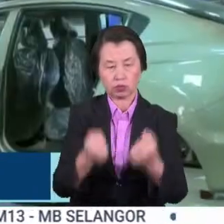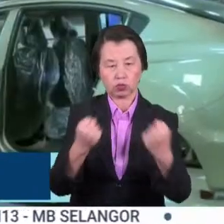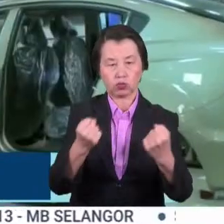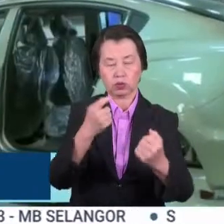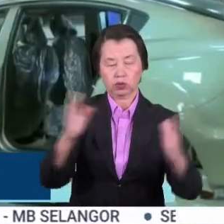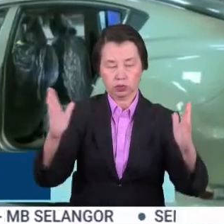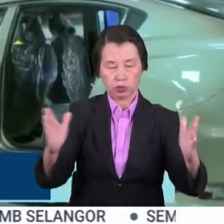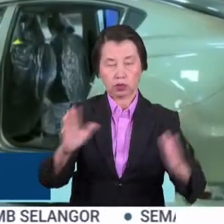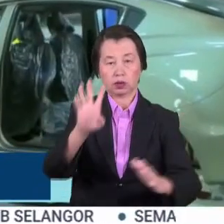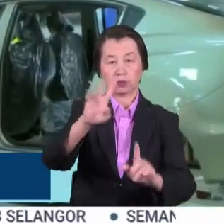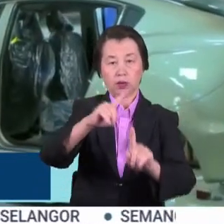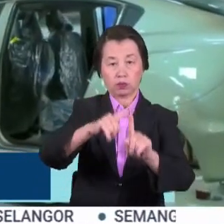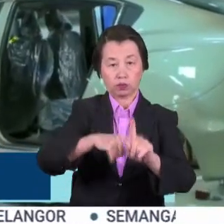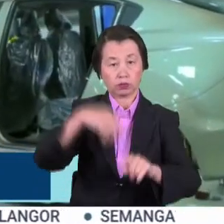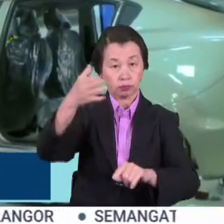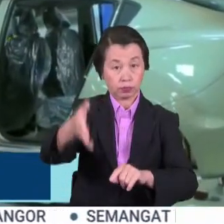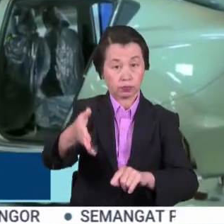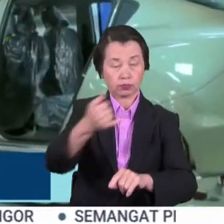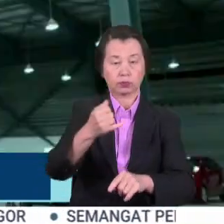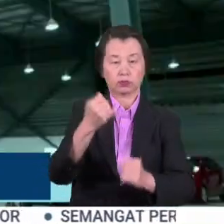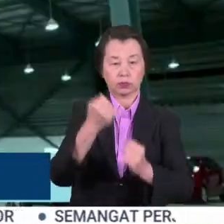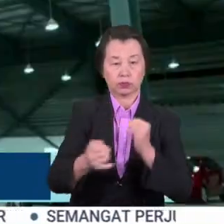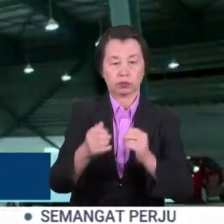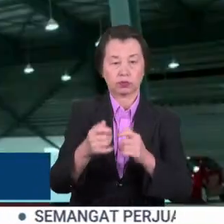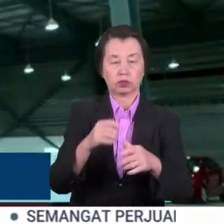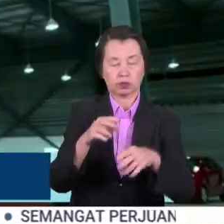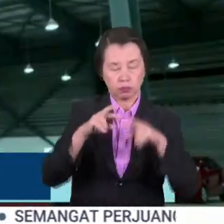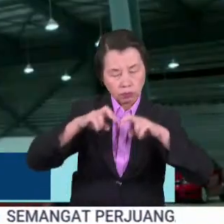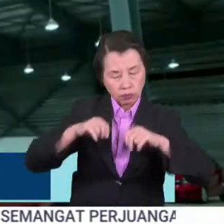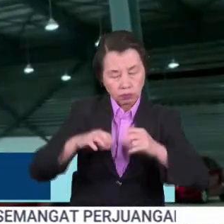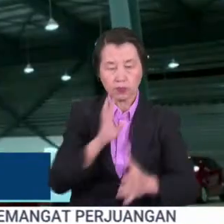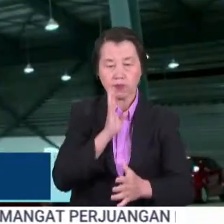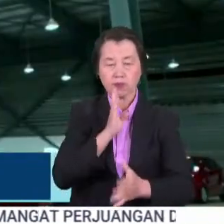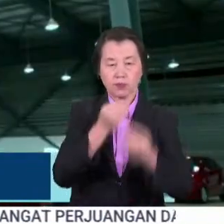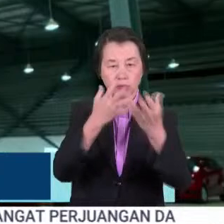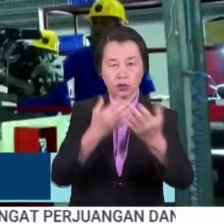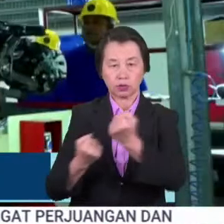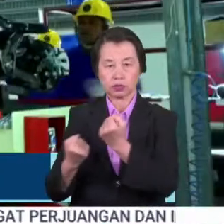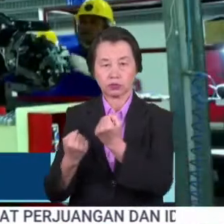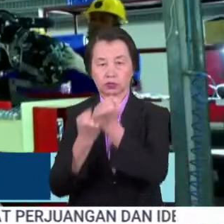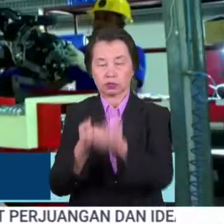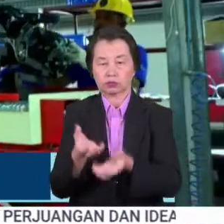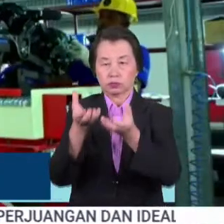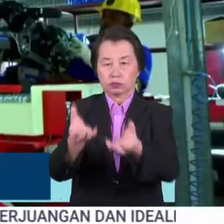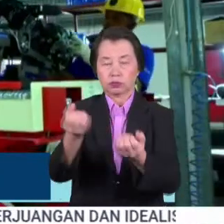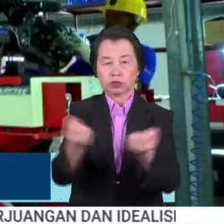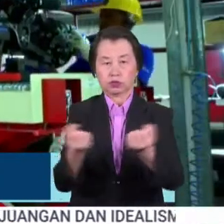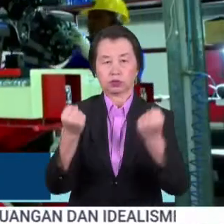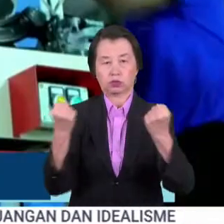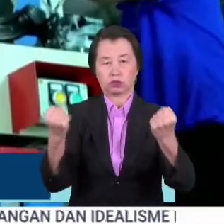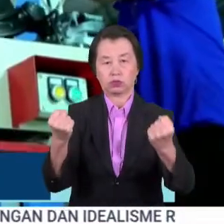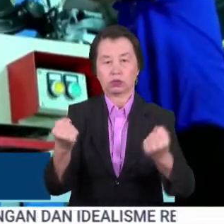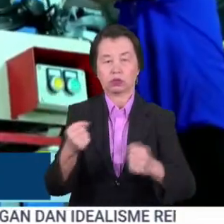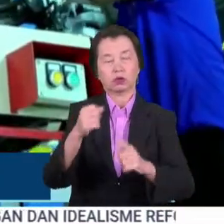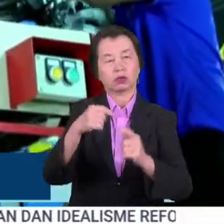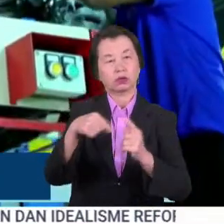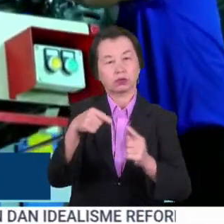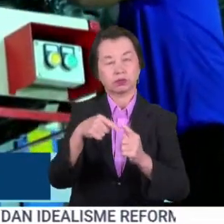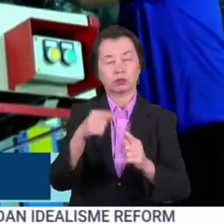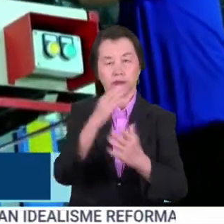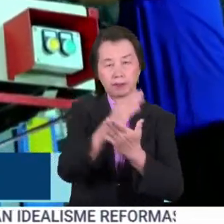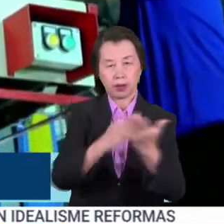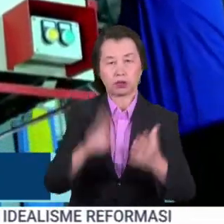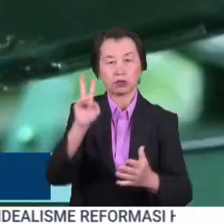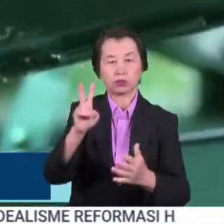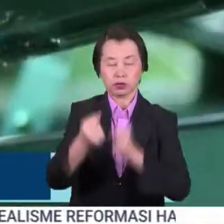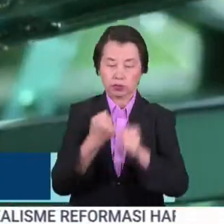bagi tempoh 4 bulan akan datang. RHB Research memaklumkan ini disokong oleh penyerahan kenderaan yang kukuh pada separuh